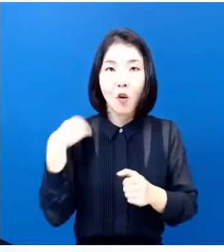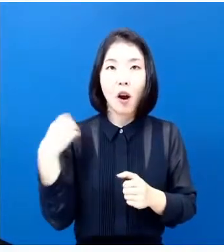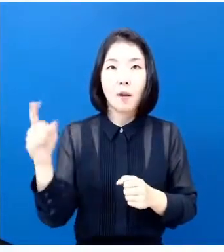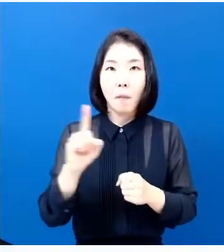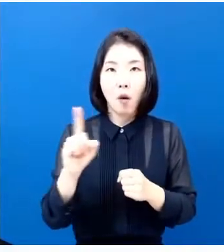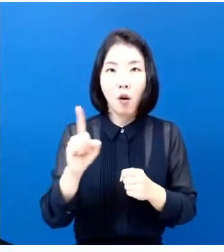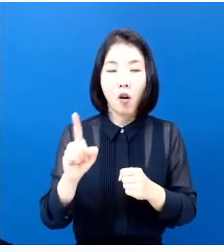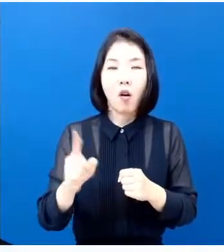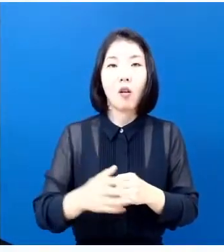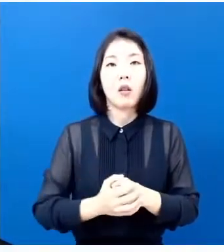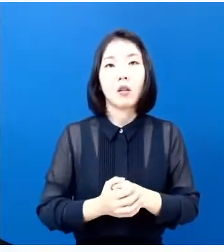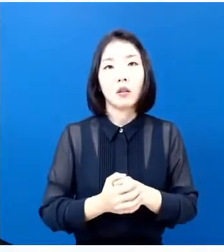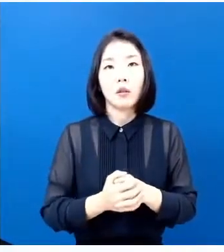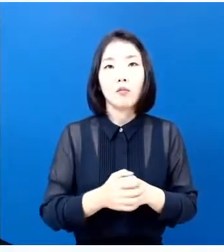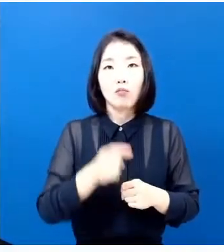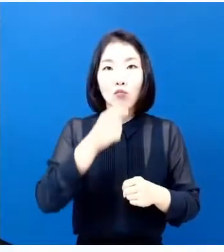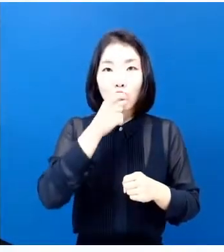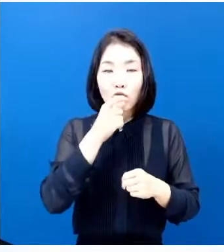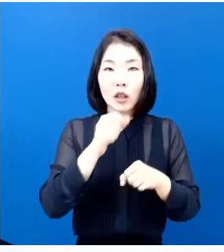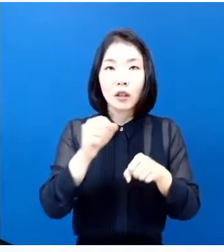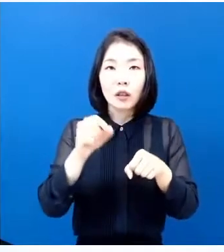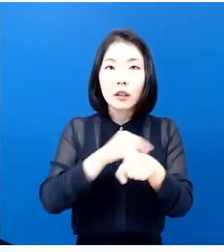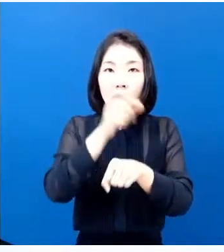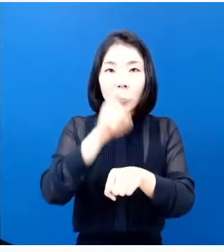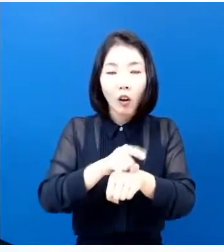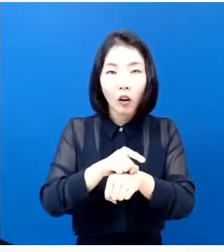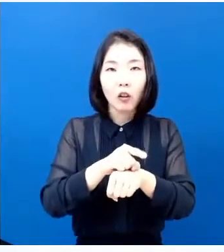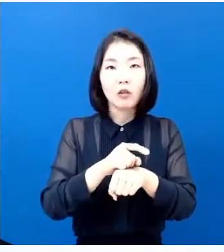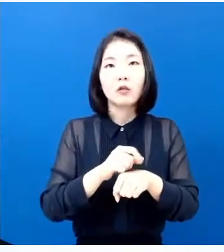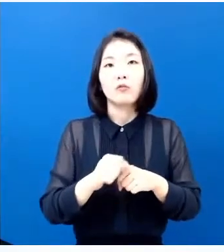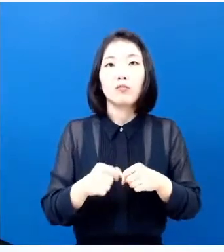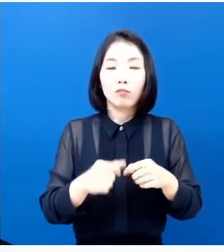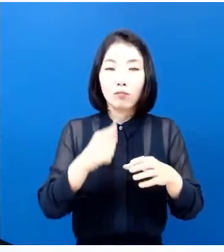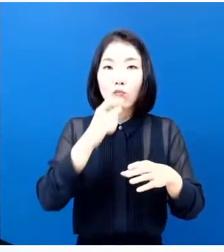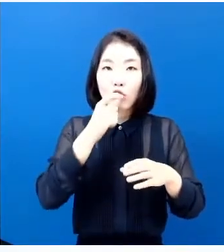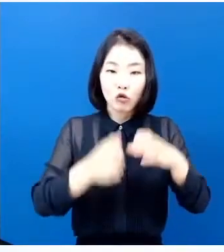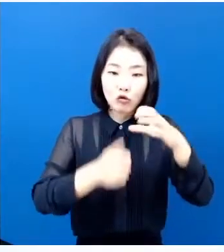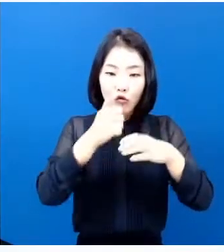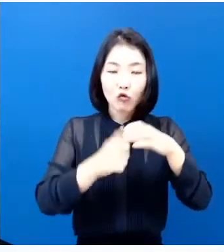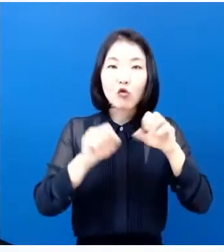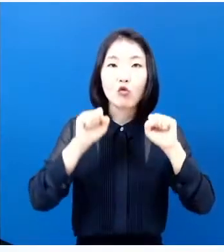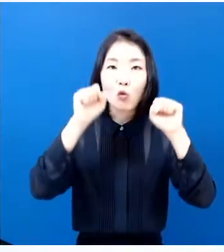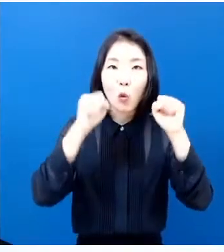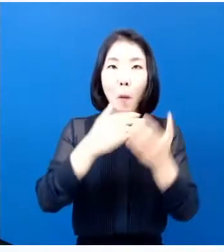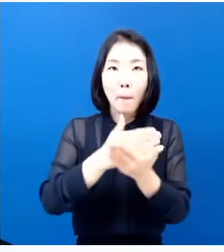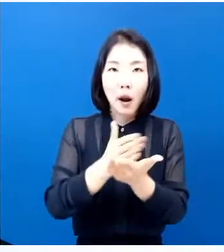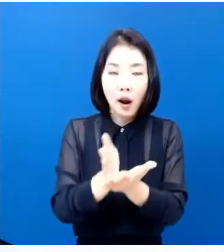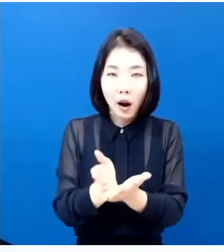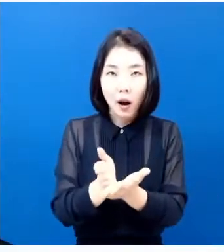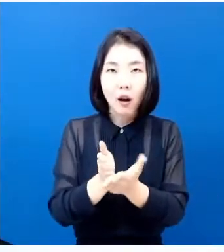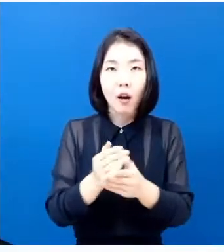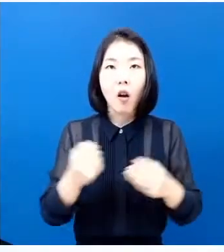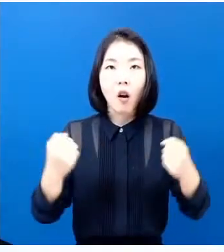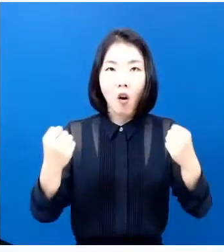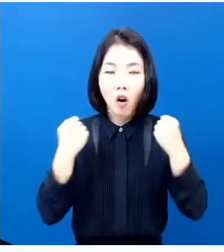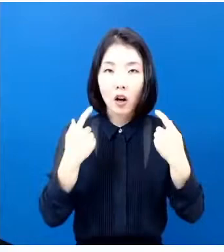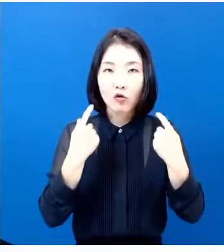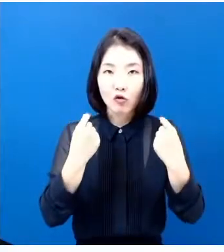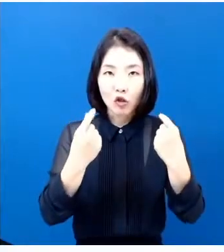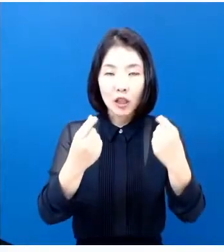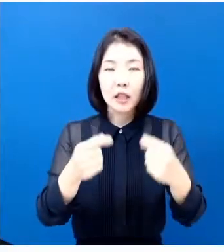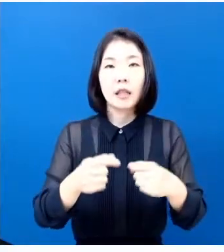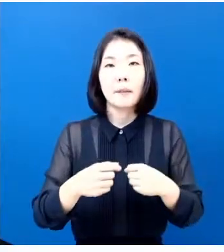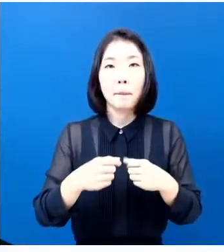역할은 물에 특성과 다양한 수주 운동 기법을 통하여 장애인들의 신체적 째 활 건강 유지를 통하여